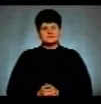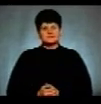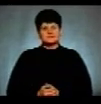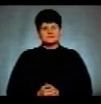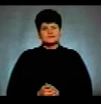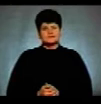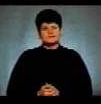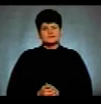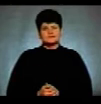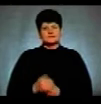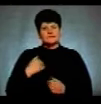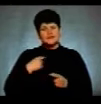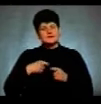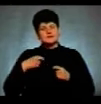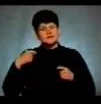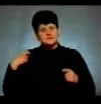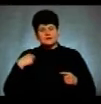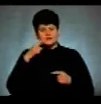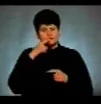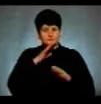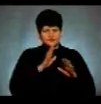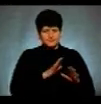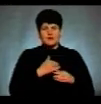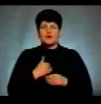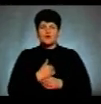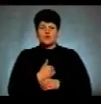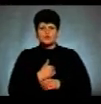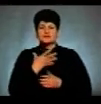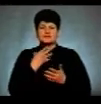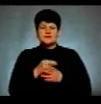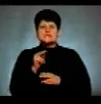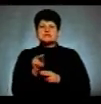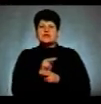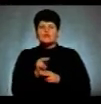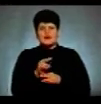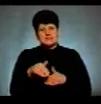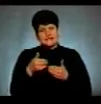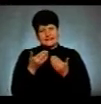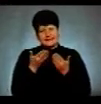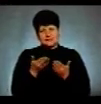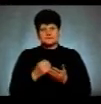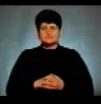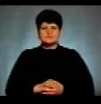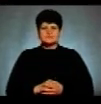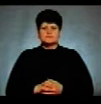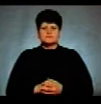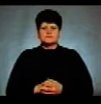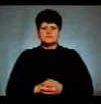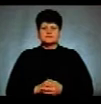Тому що йде з запізненням, я не зорієнтувалася. Я хочу своє зауваження дати,